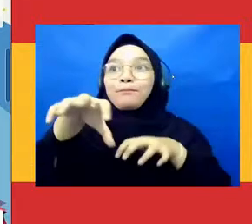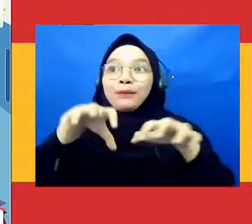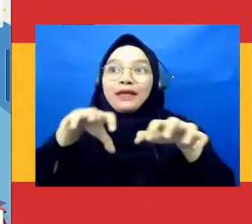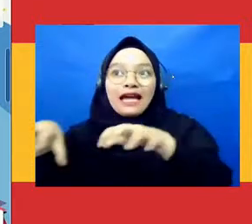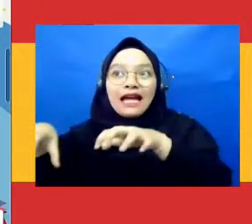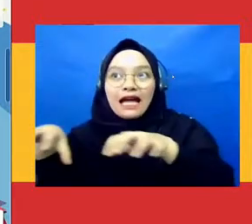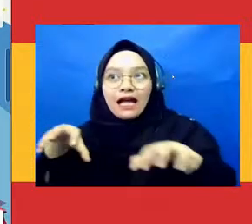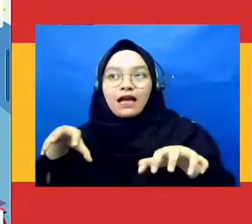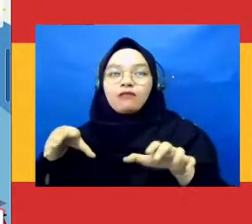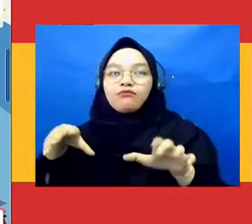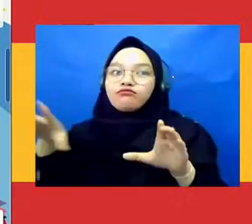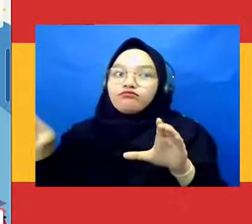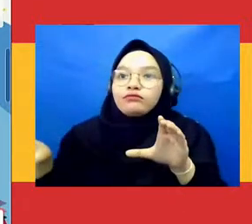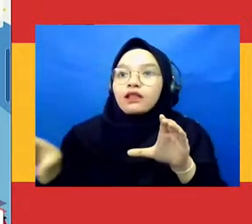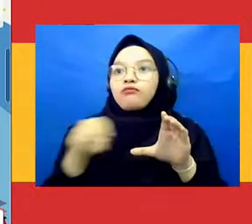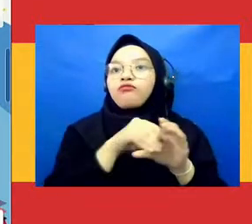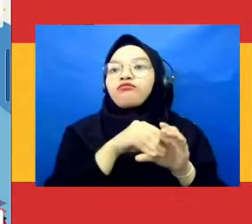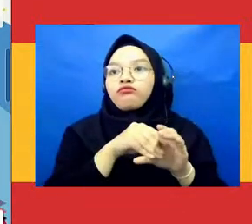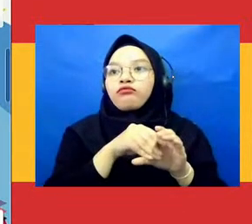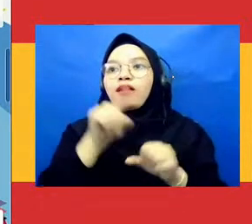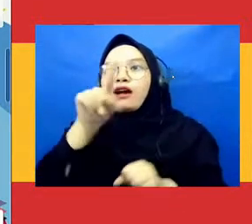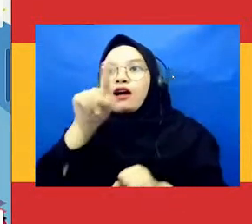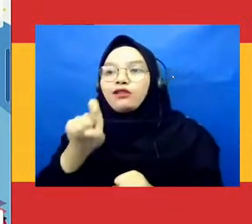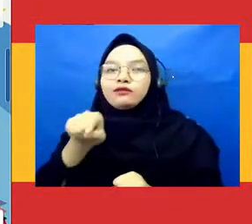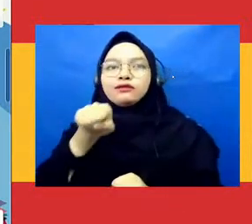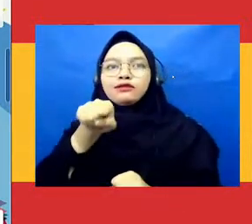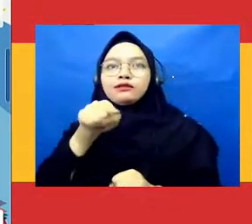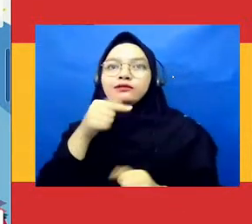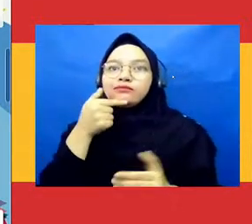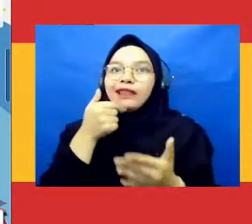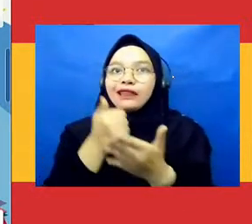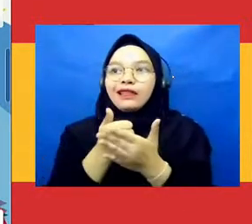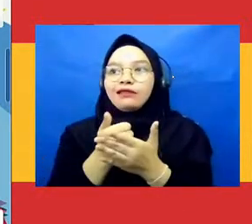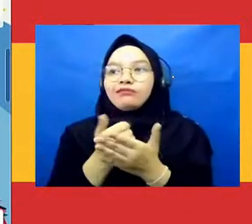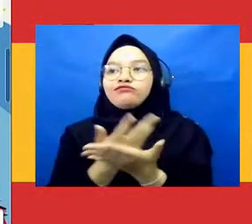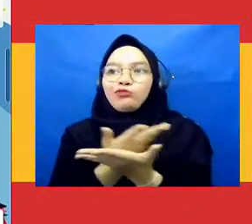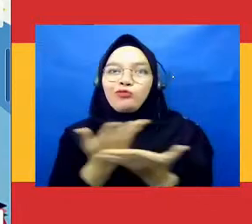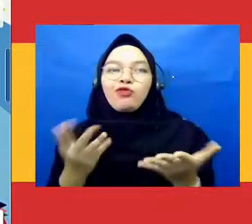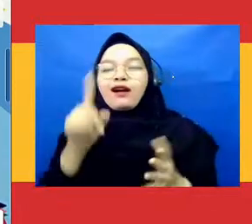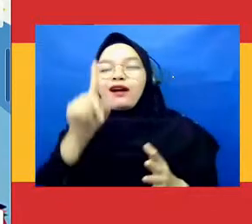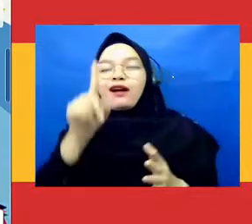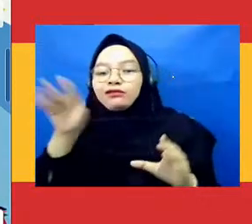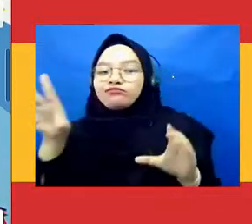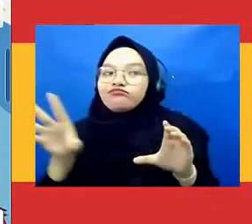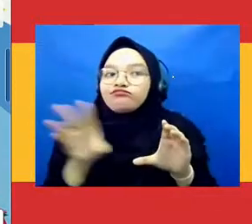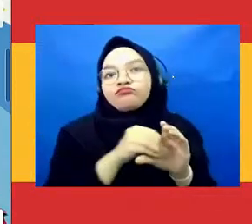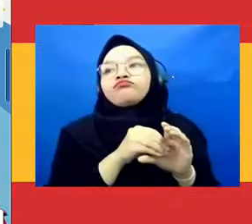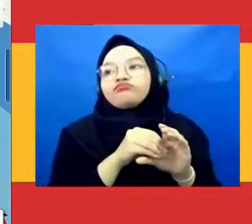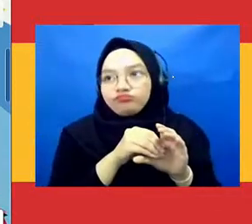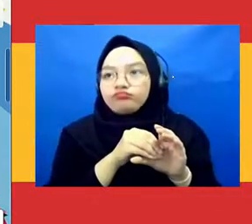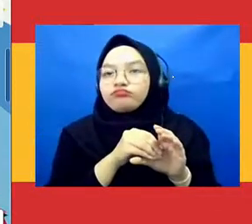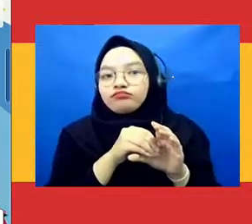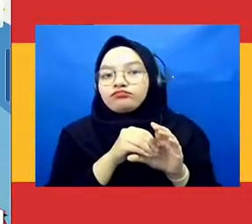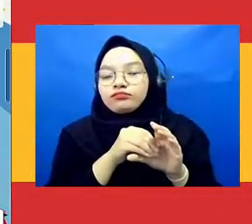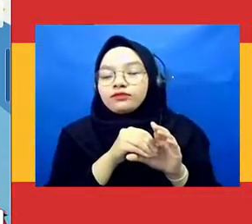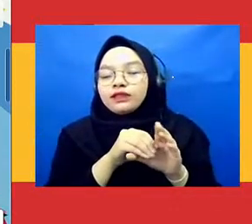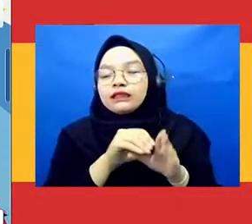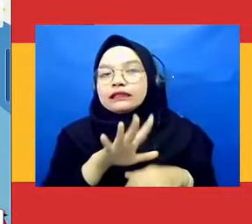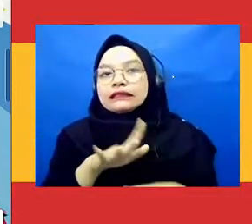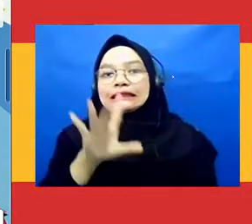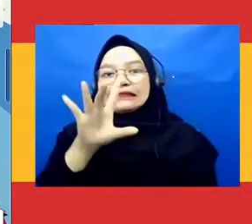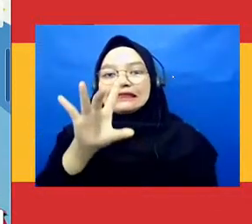harus dilibatkan, semua harus berpartisipasi. Dan yang perlu dipilih itu